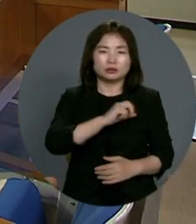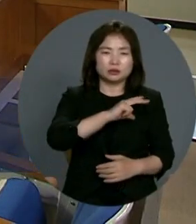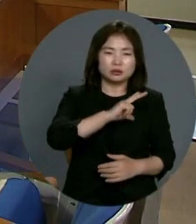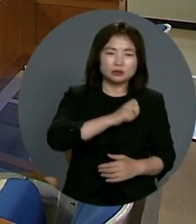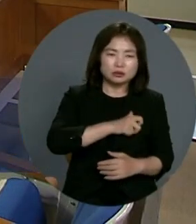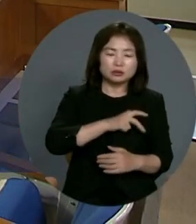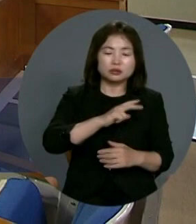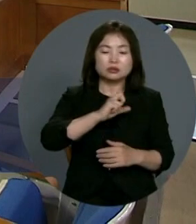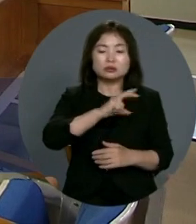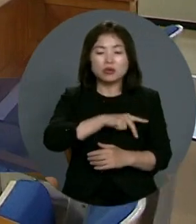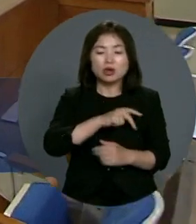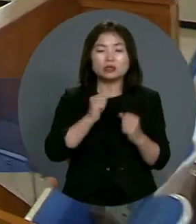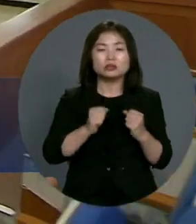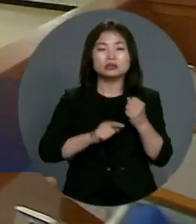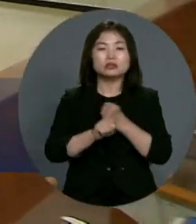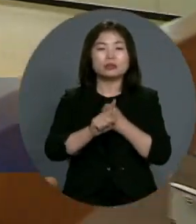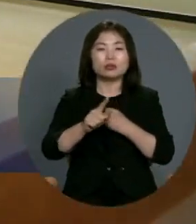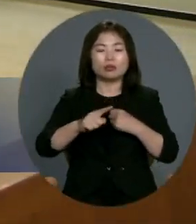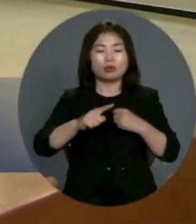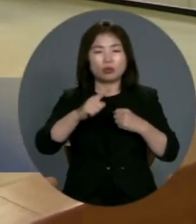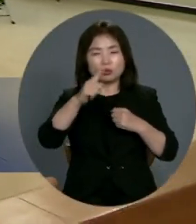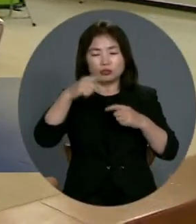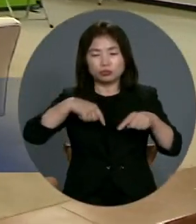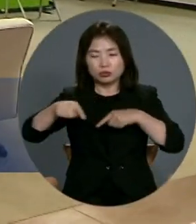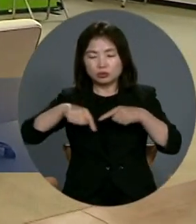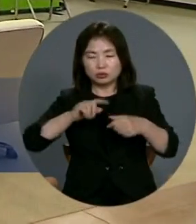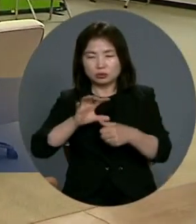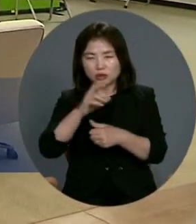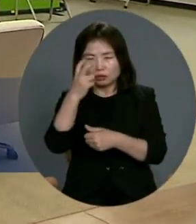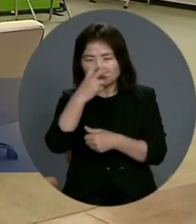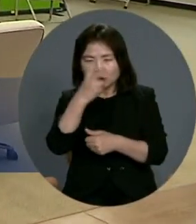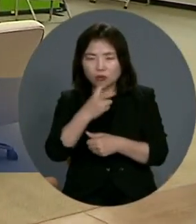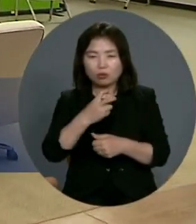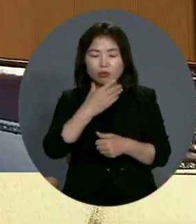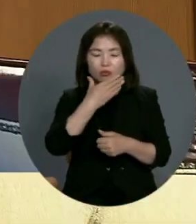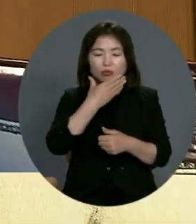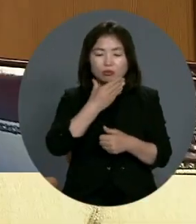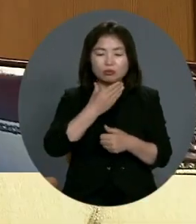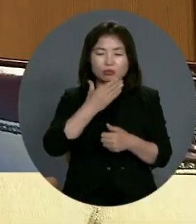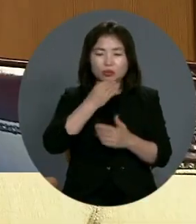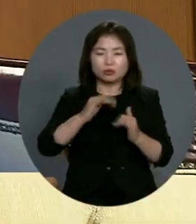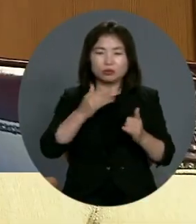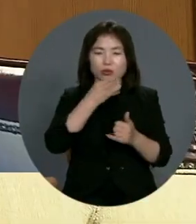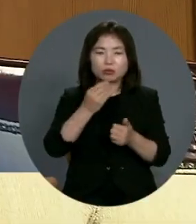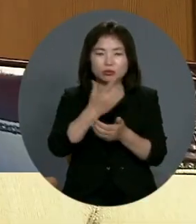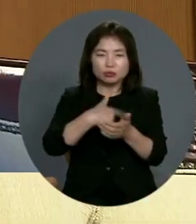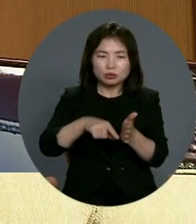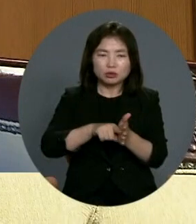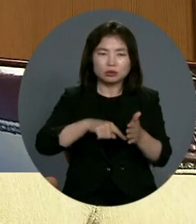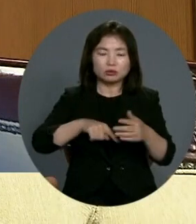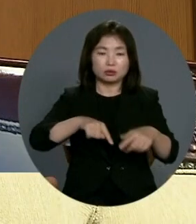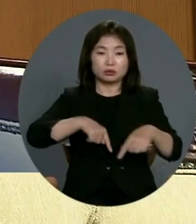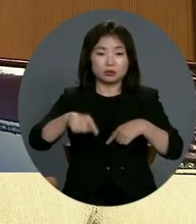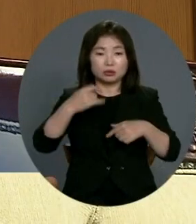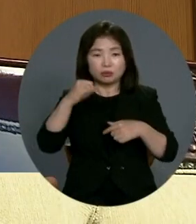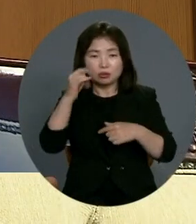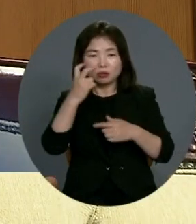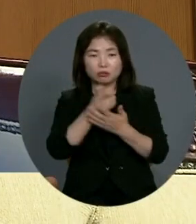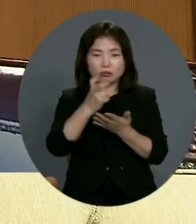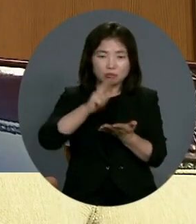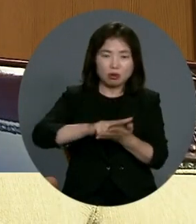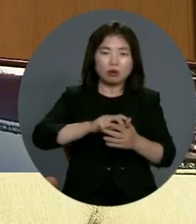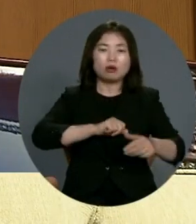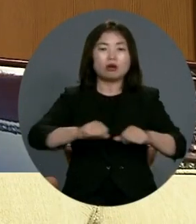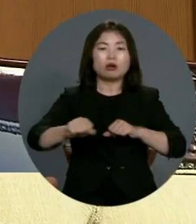존재한 이유가 구정을 견제하고 또 주민들의 복리를 위해서 정책을 개발하고 입법을 하고